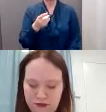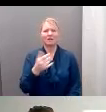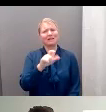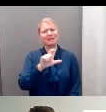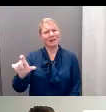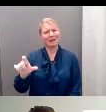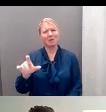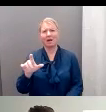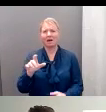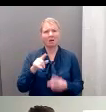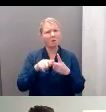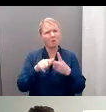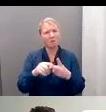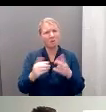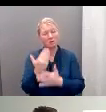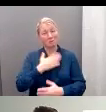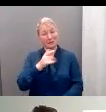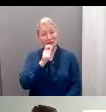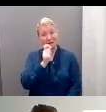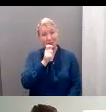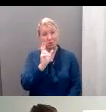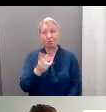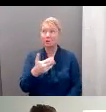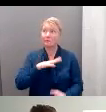samhället och som man känner att man kanske inte passar in i.